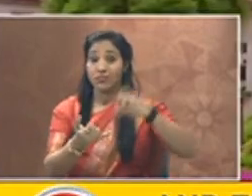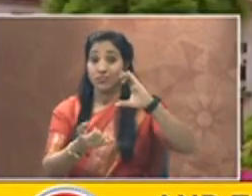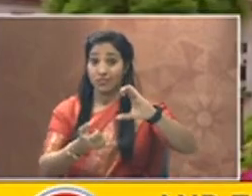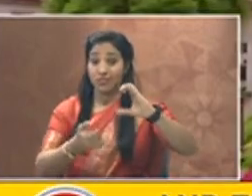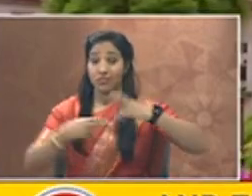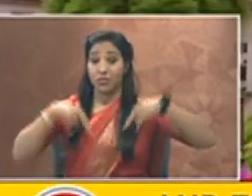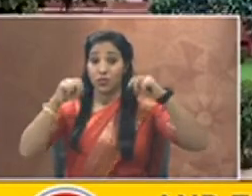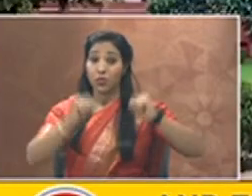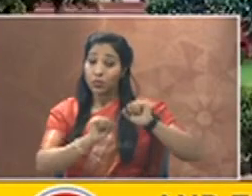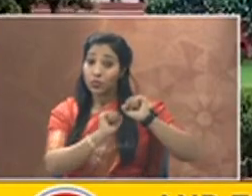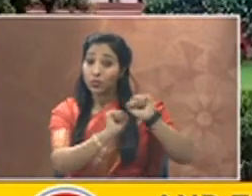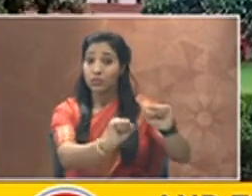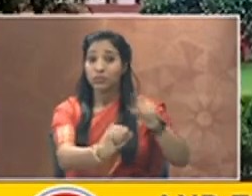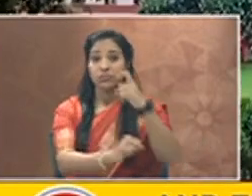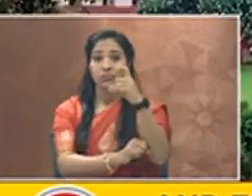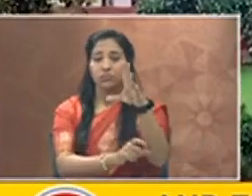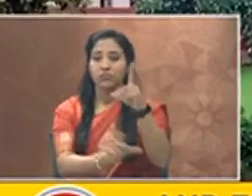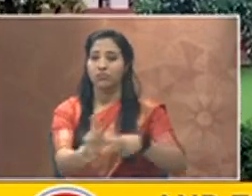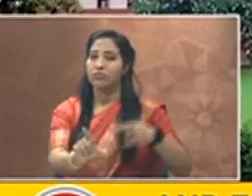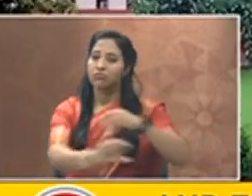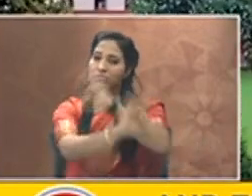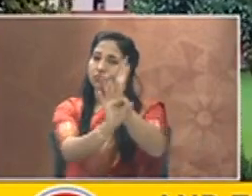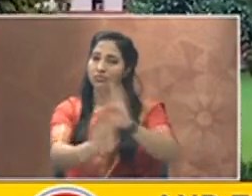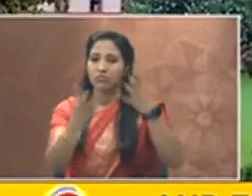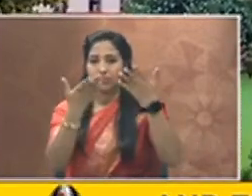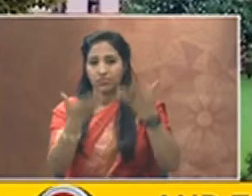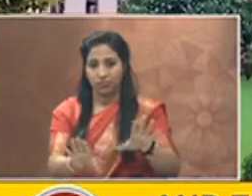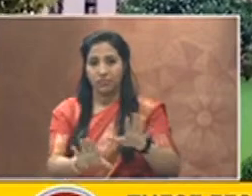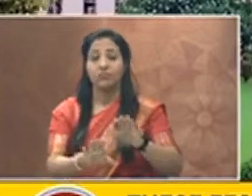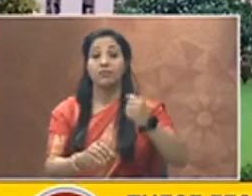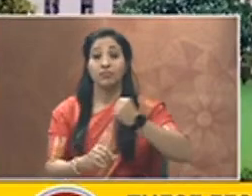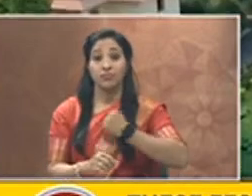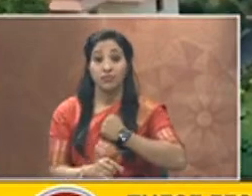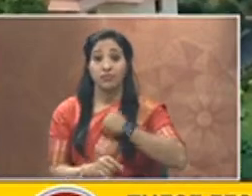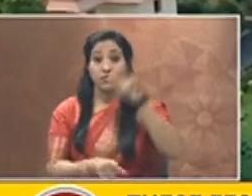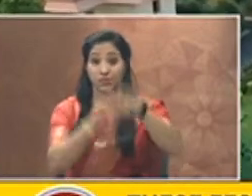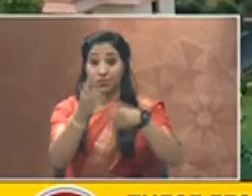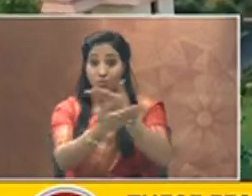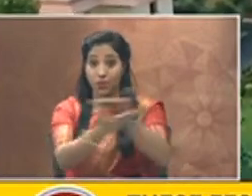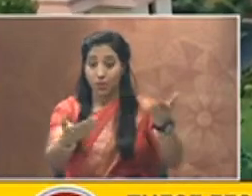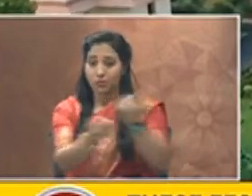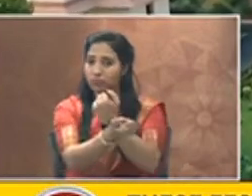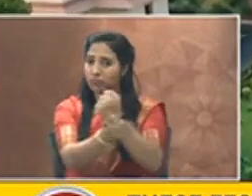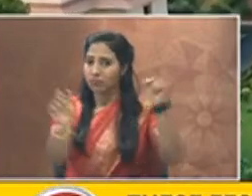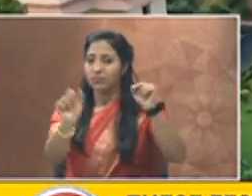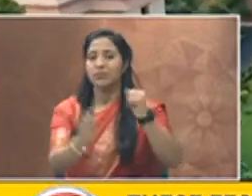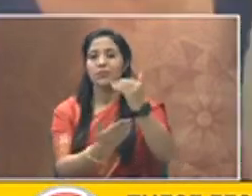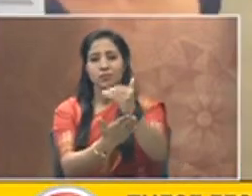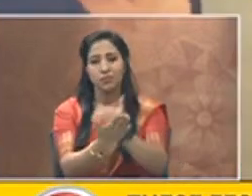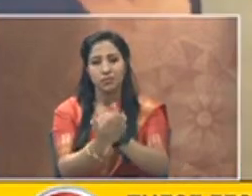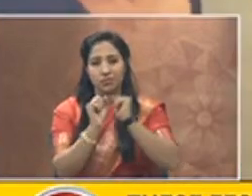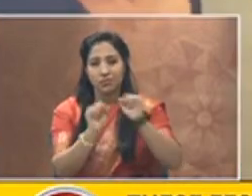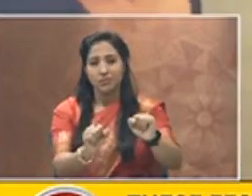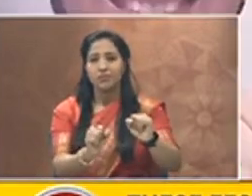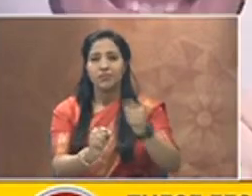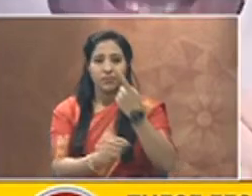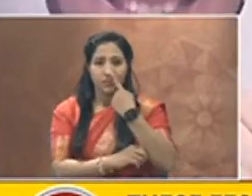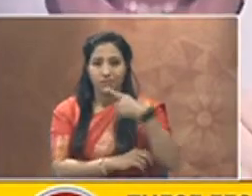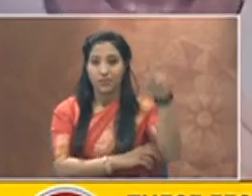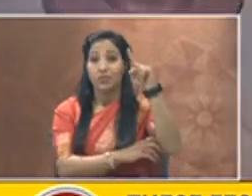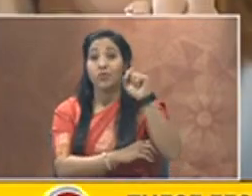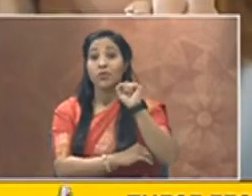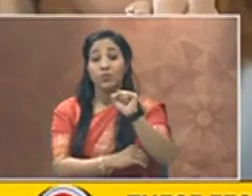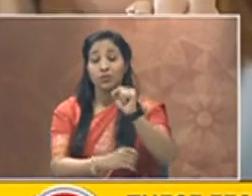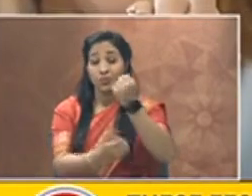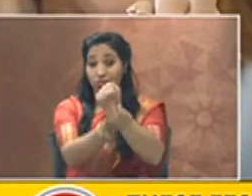भी 75 वर्ष हो रहे हैं। हमारे लोकतंत्र के ये पर्व मदर ऑफ डेमोक्रेसी